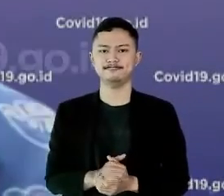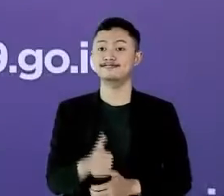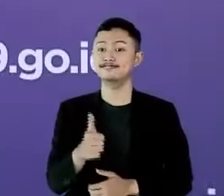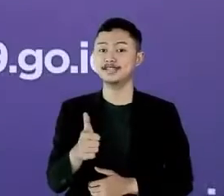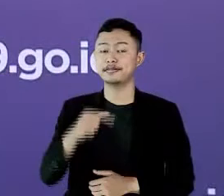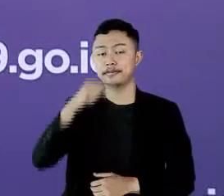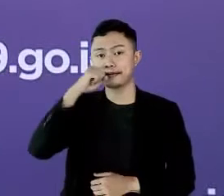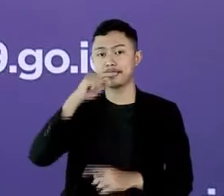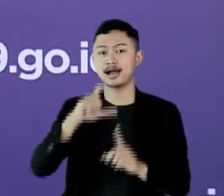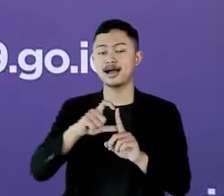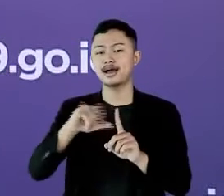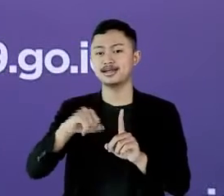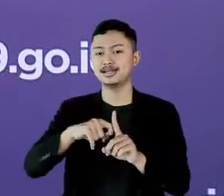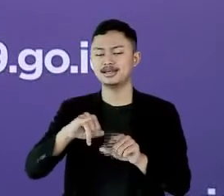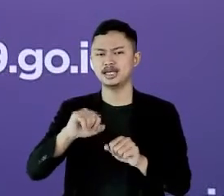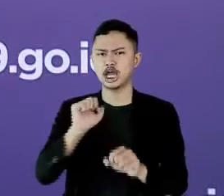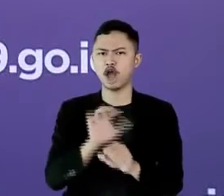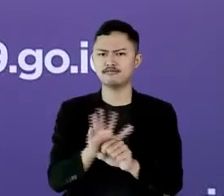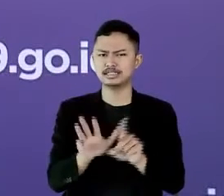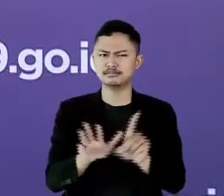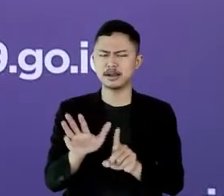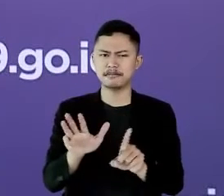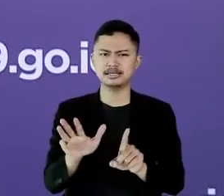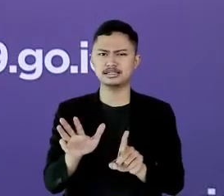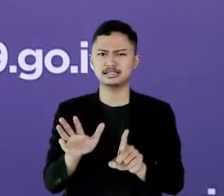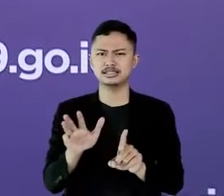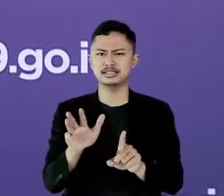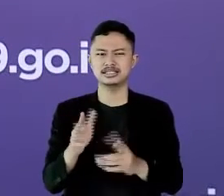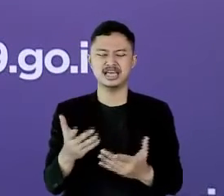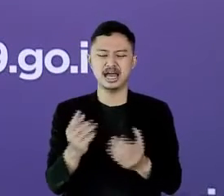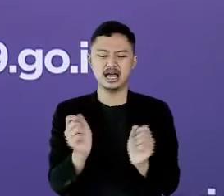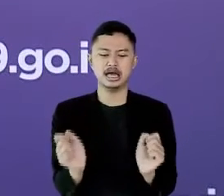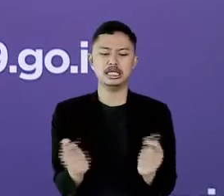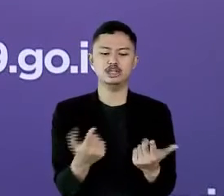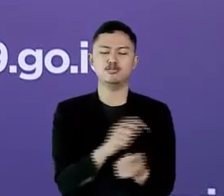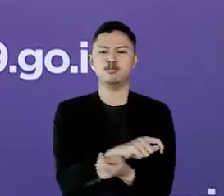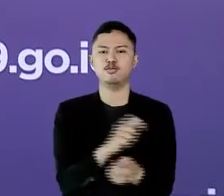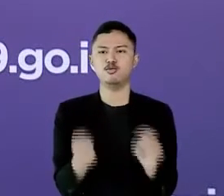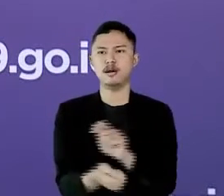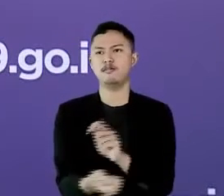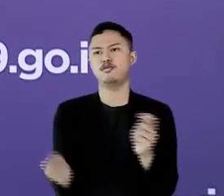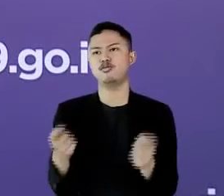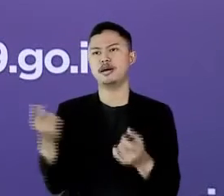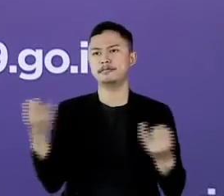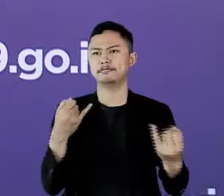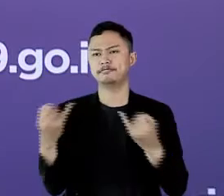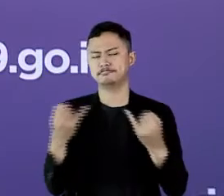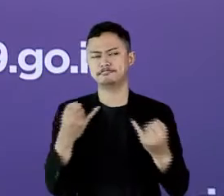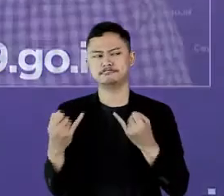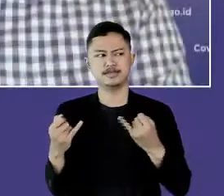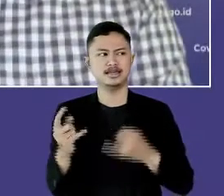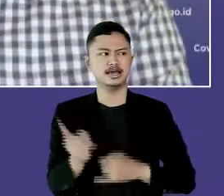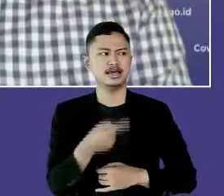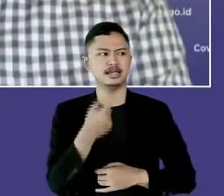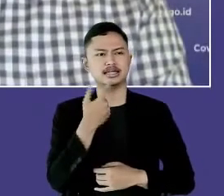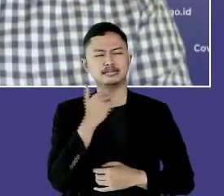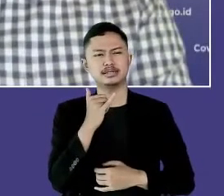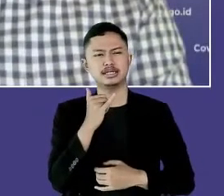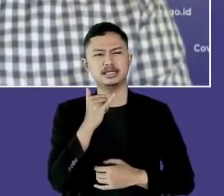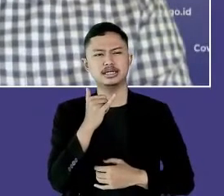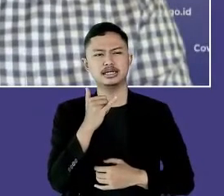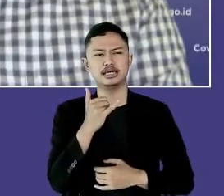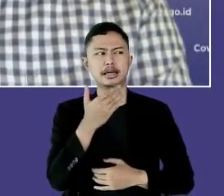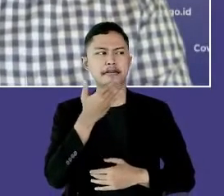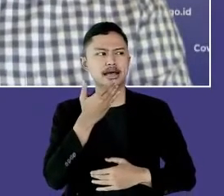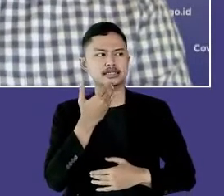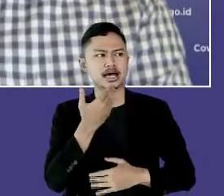saya ke Pak Diki. Pak Diki, COVID-19 ini tentu saja menghadirkan disrupsi dalam kehidupan masyarakat. Hal ini tentu saja mendorong kita untuk mengubah kebiasaan